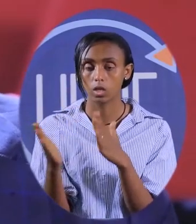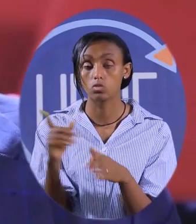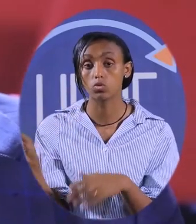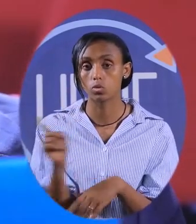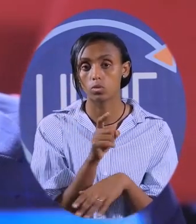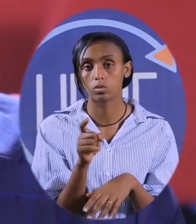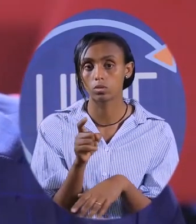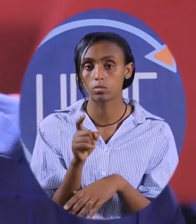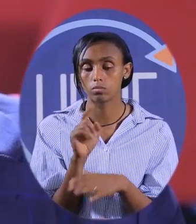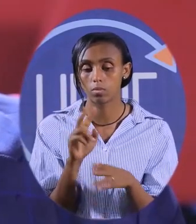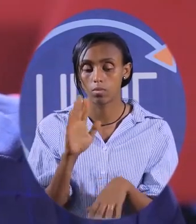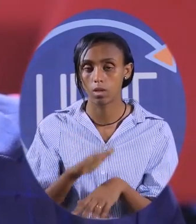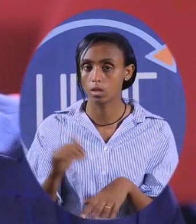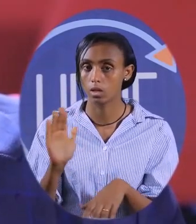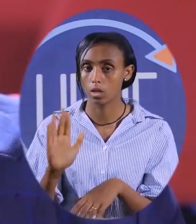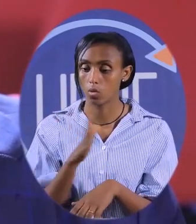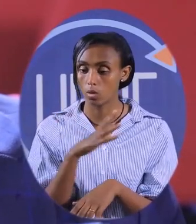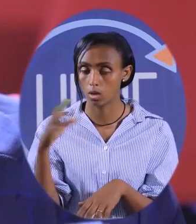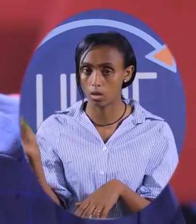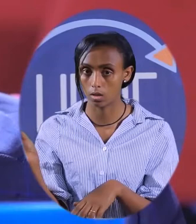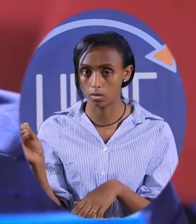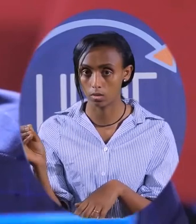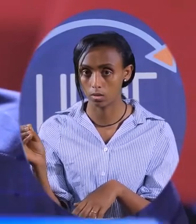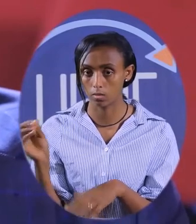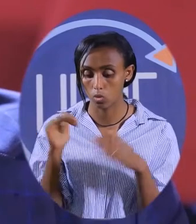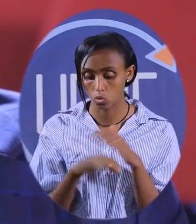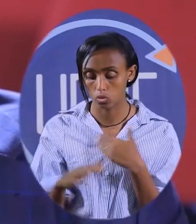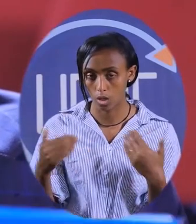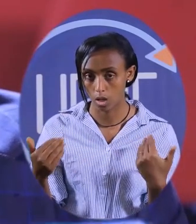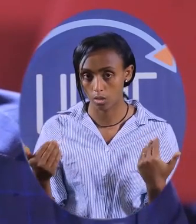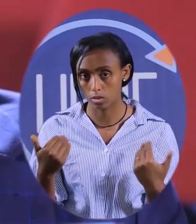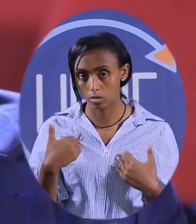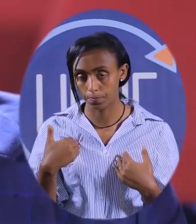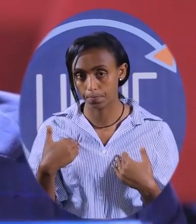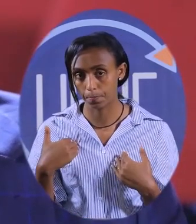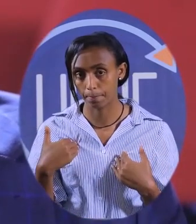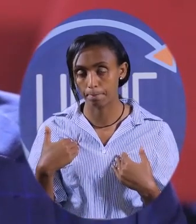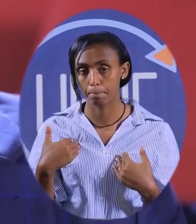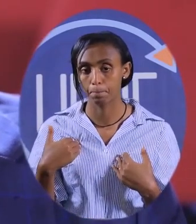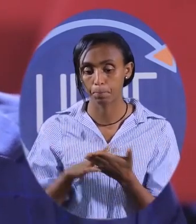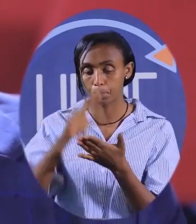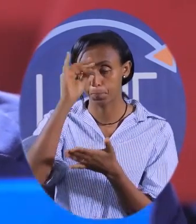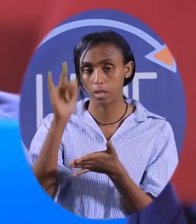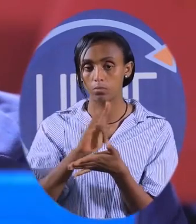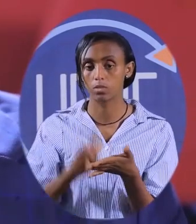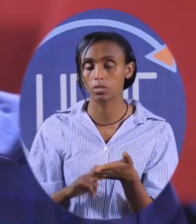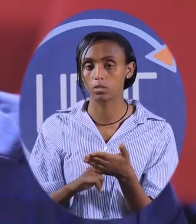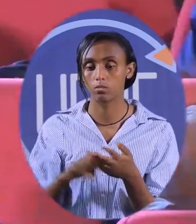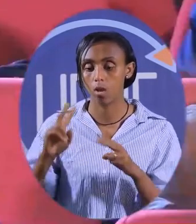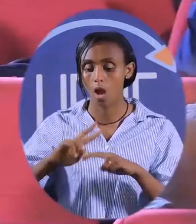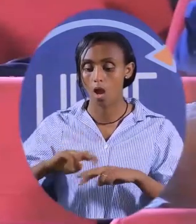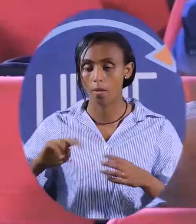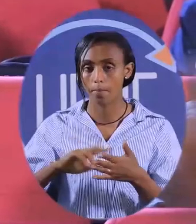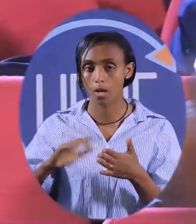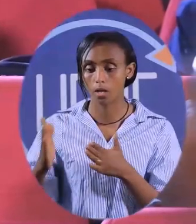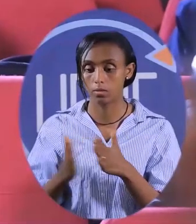ቢሆንም መጠሪያው እና በውስጡ የያዘው የትምህርት መዘርዝር ባለመናበቡ